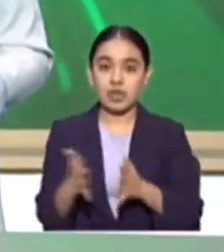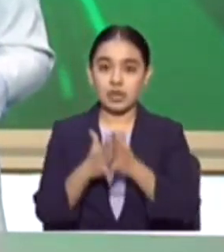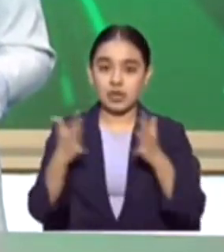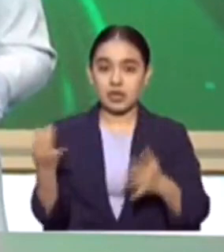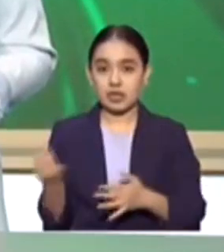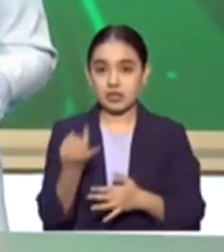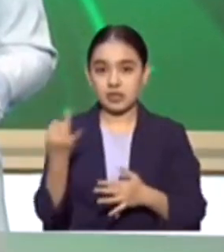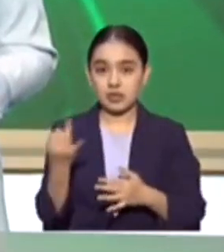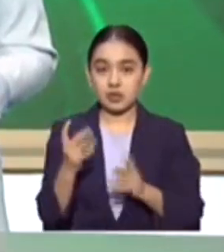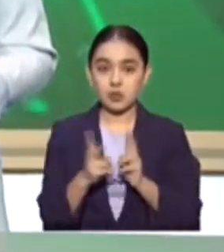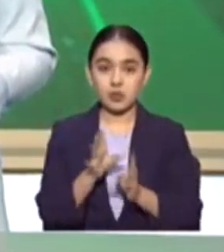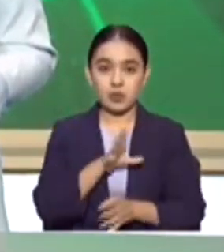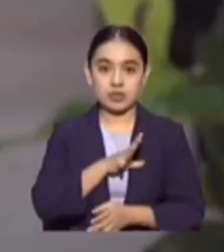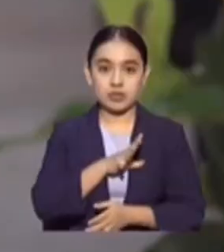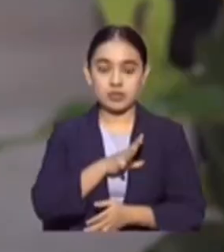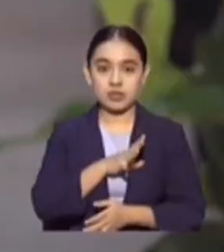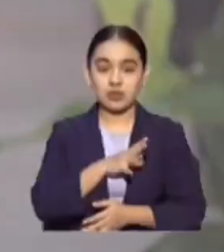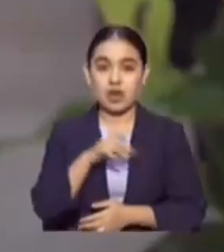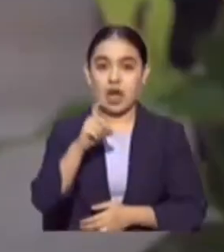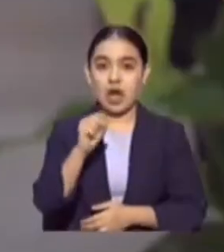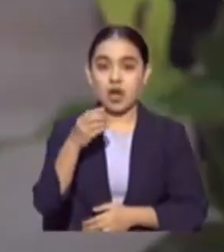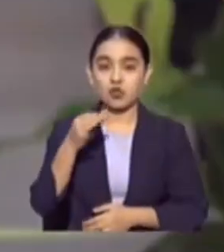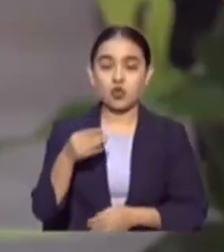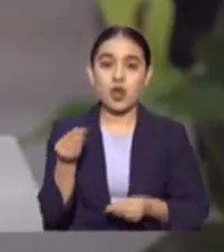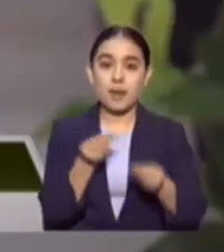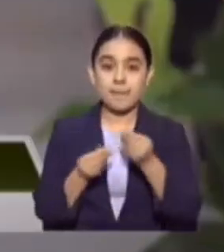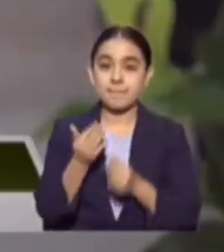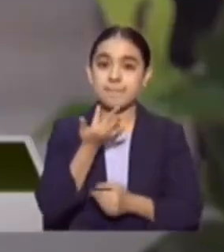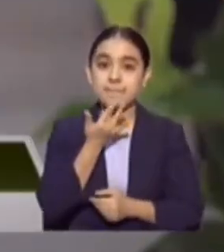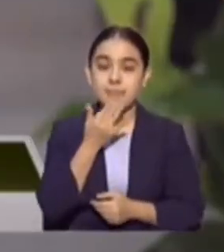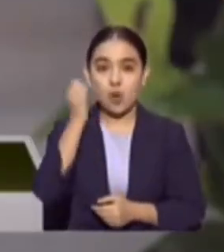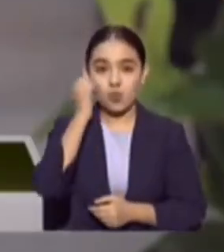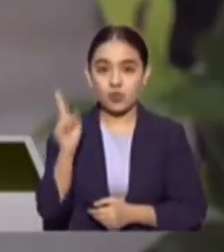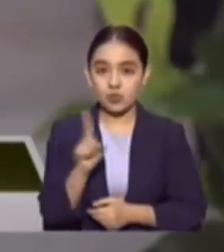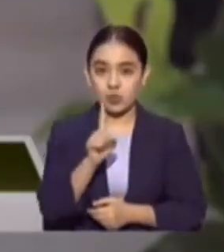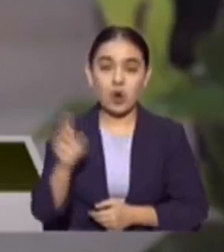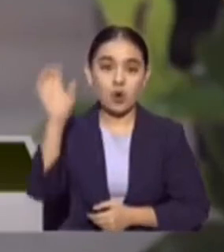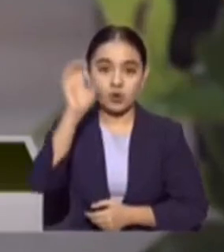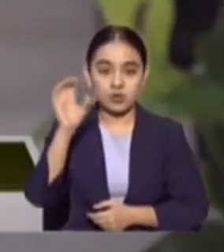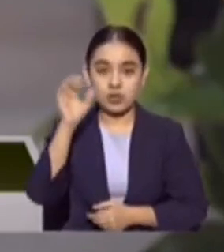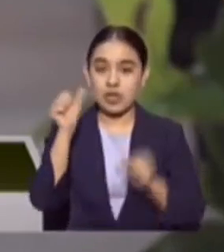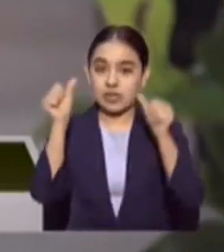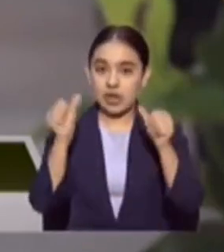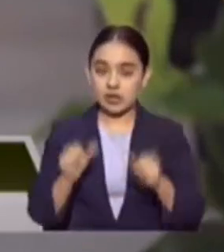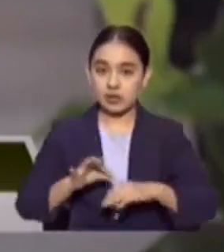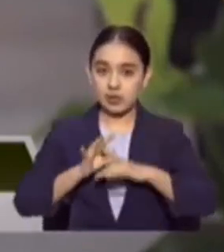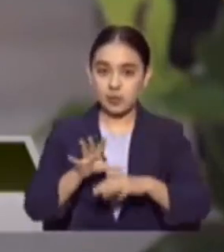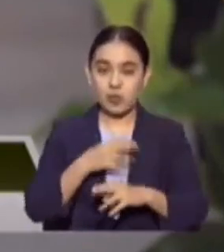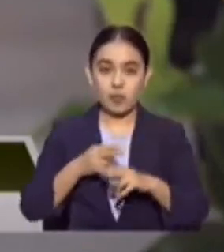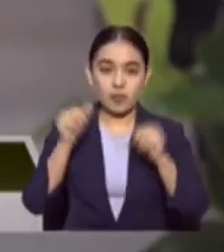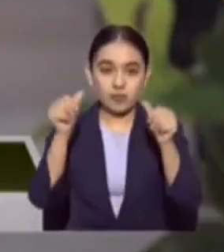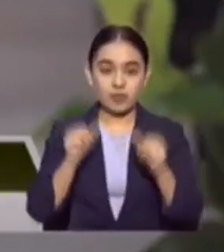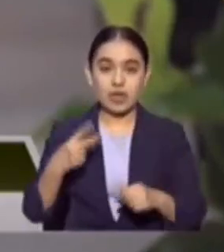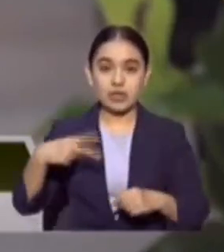katta qiziqish bilan kutib olindi. Xanjo Ipak Milliy muzeyida O'zbekiston taqdimoti bo'lib o'tdi va bu